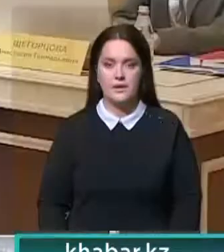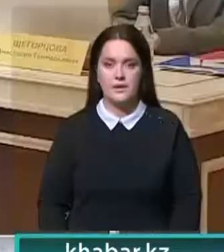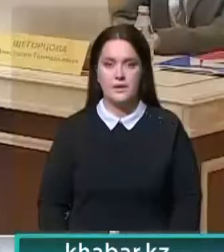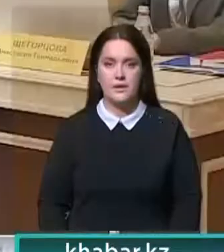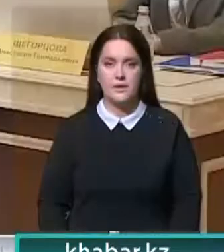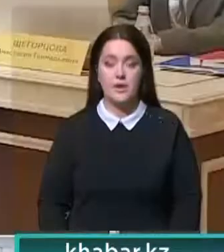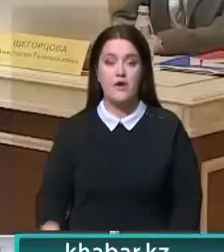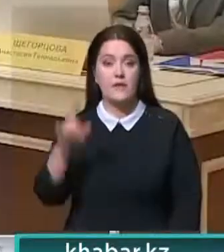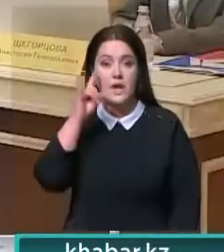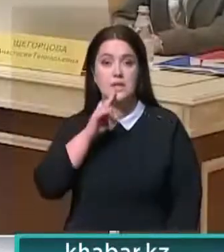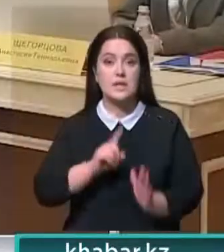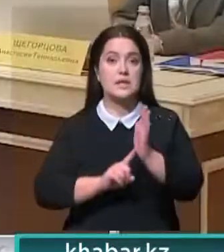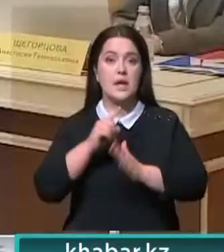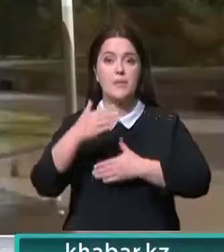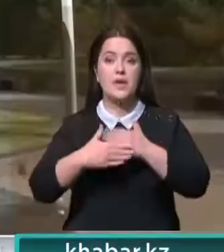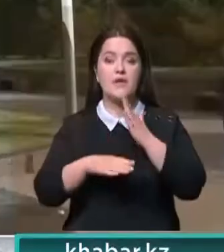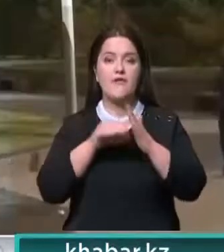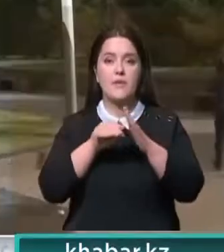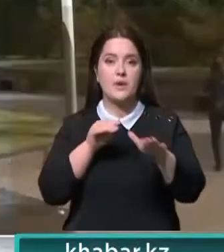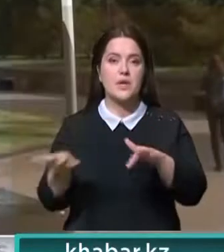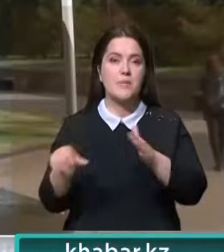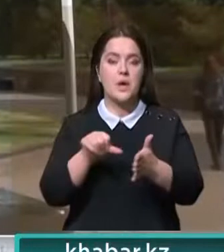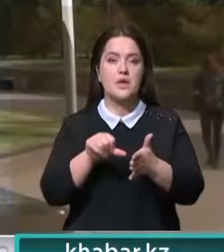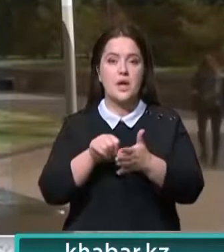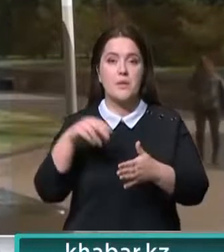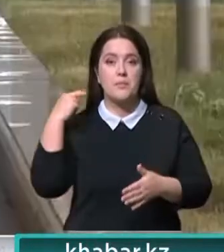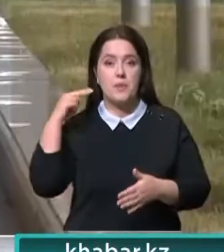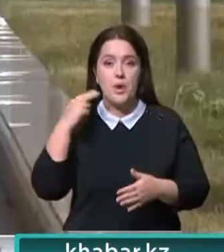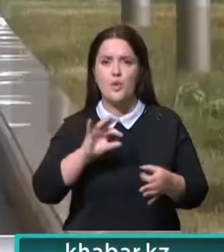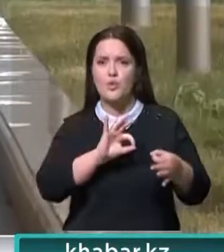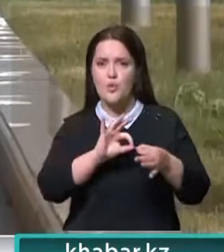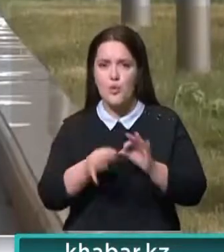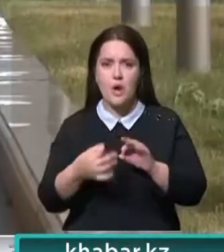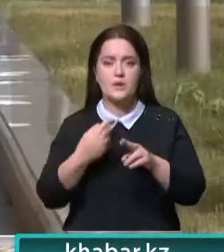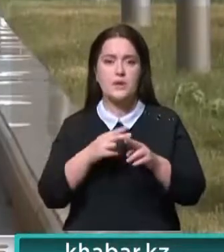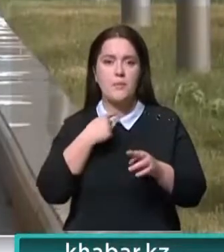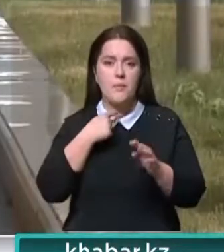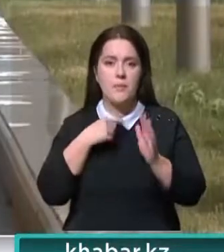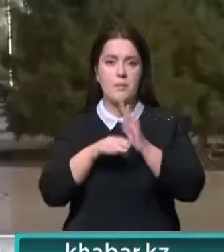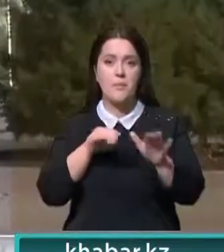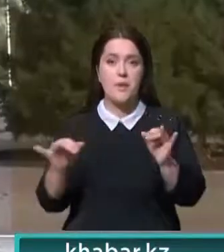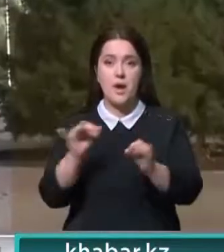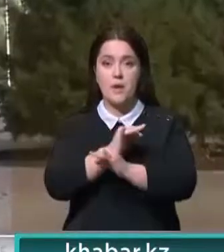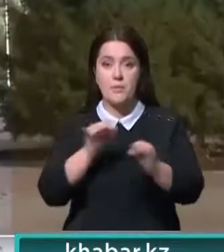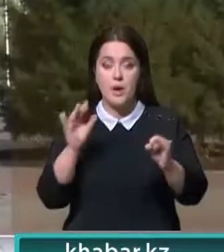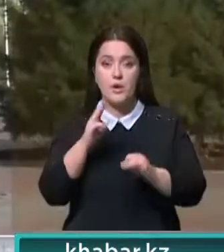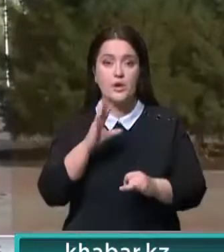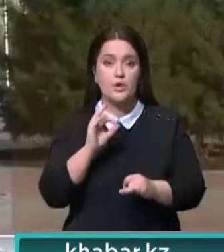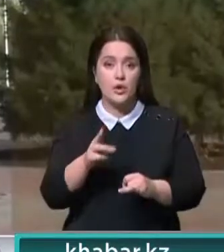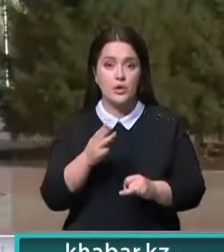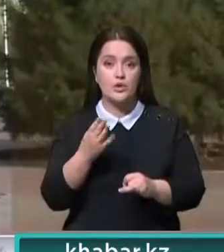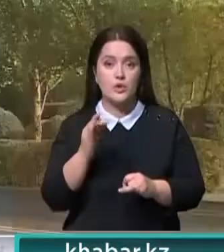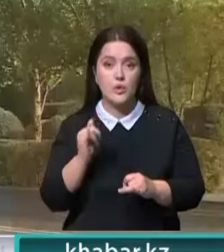рассказывать. В стране стартует предвыборная кампания кандидатов в президенты страны. Нюансы электорального процесса обсудим с экспертами в